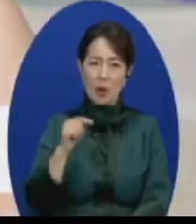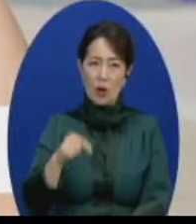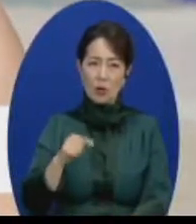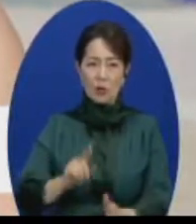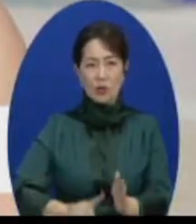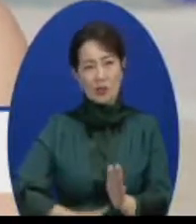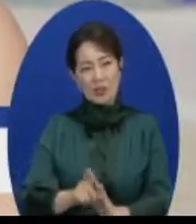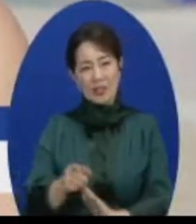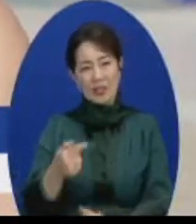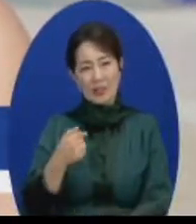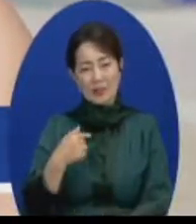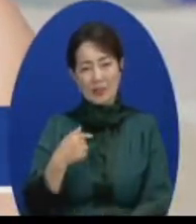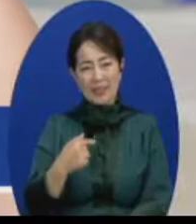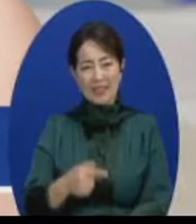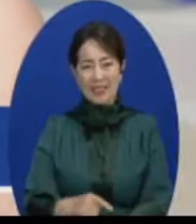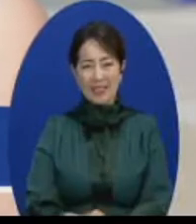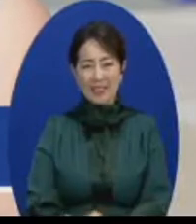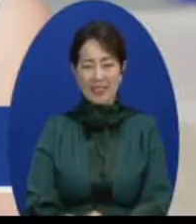Өнөөдрөөс эхлээд би